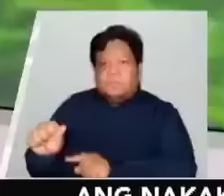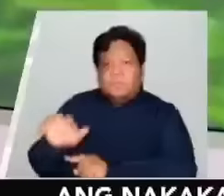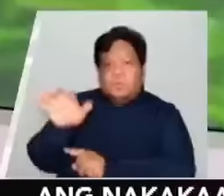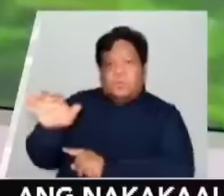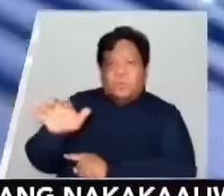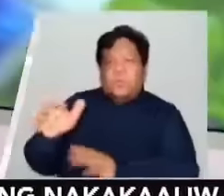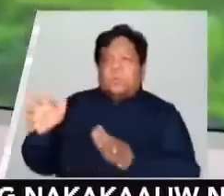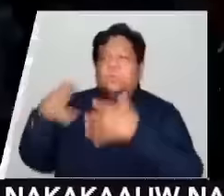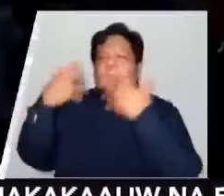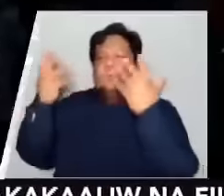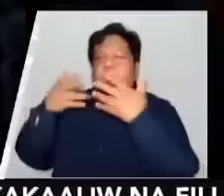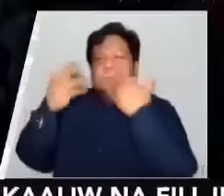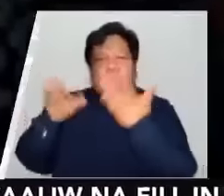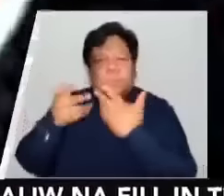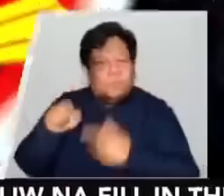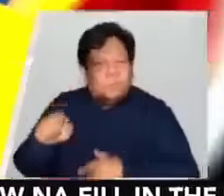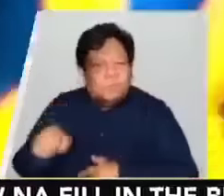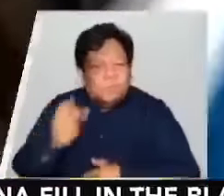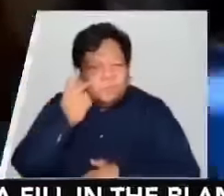Ian